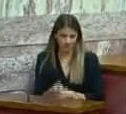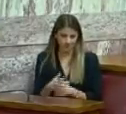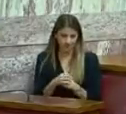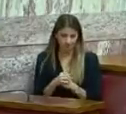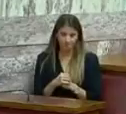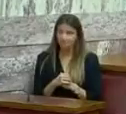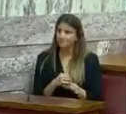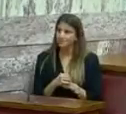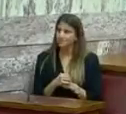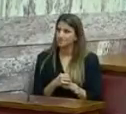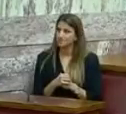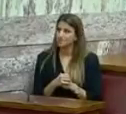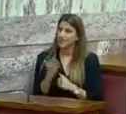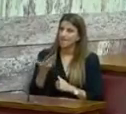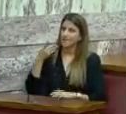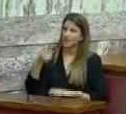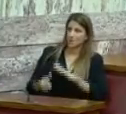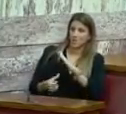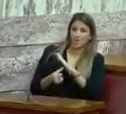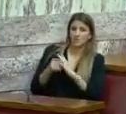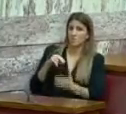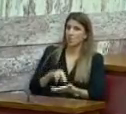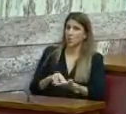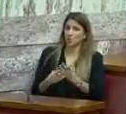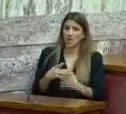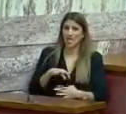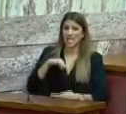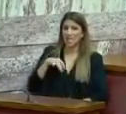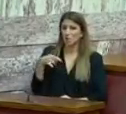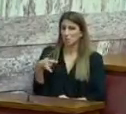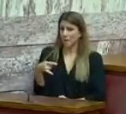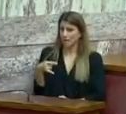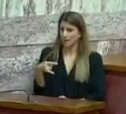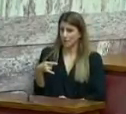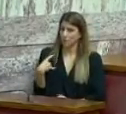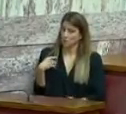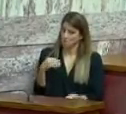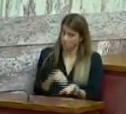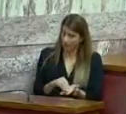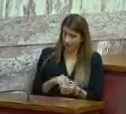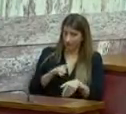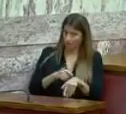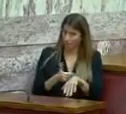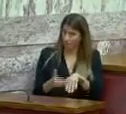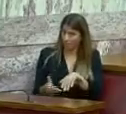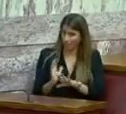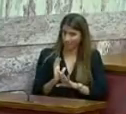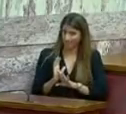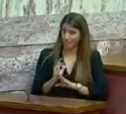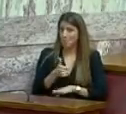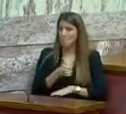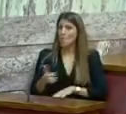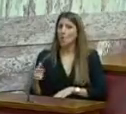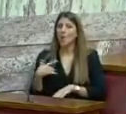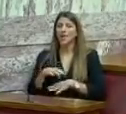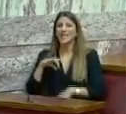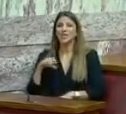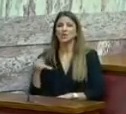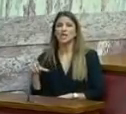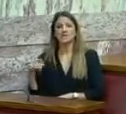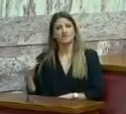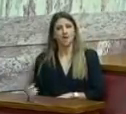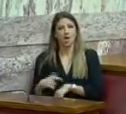Και εσείς ξεφύγατε, κύριε Παρασκευόπουλε. Μόνο ο κύριος Λαζαρίδης έχει τον όνομα. Ας μην αρχίσουμε. Ελάτε, κύριε Θρίτσα,